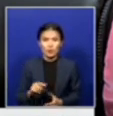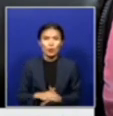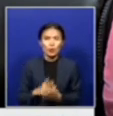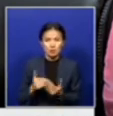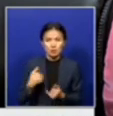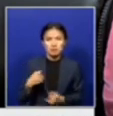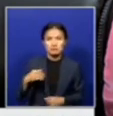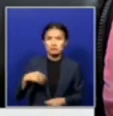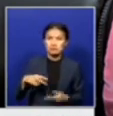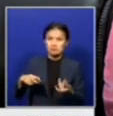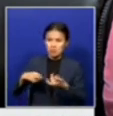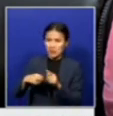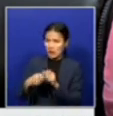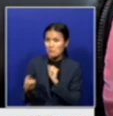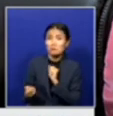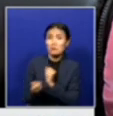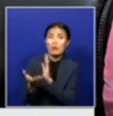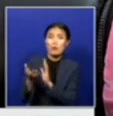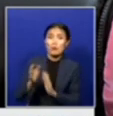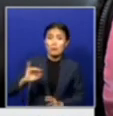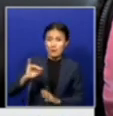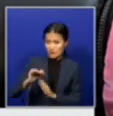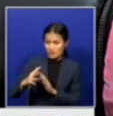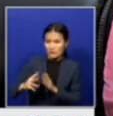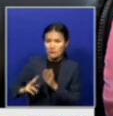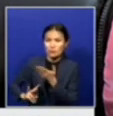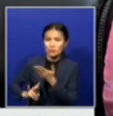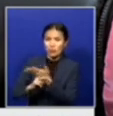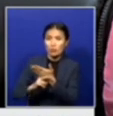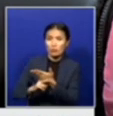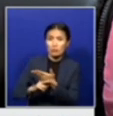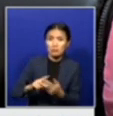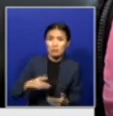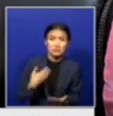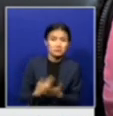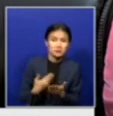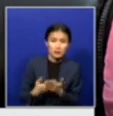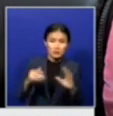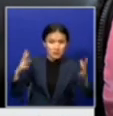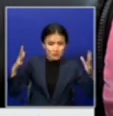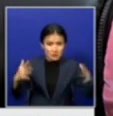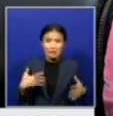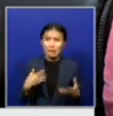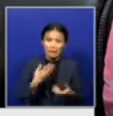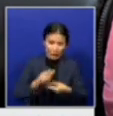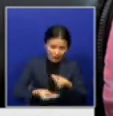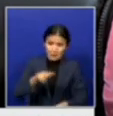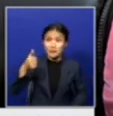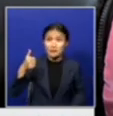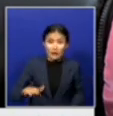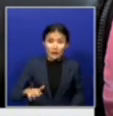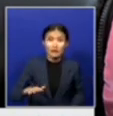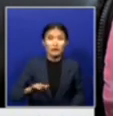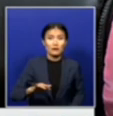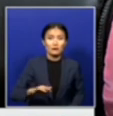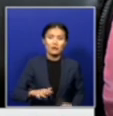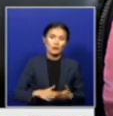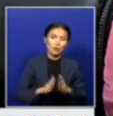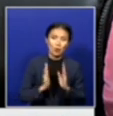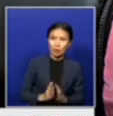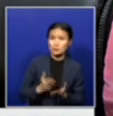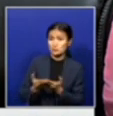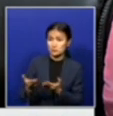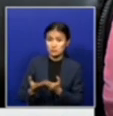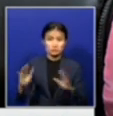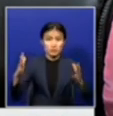าเนี่ยนะครับผู้ประกอบการอย่างที่กราบเรียนนะครับหมดเนื้อหมดตัวการค้าซบเซาประชาชนไม่มีกำลังซื้อท่านจะทำอย่าง